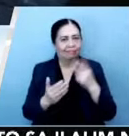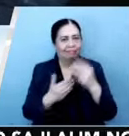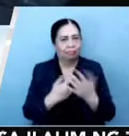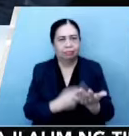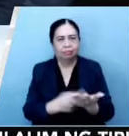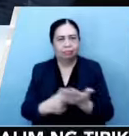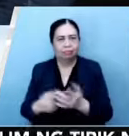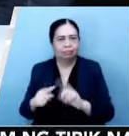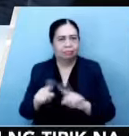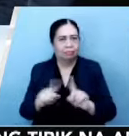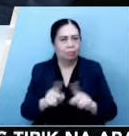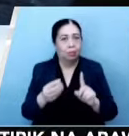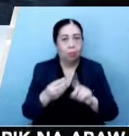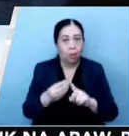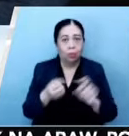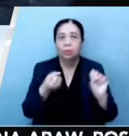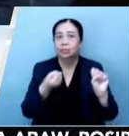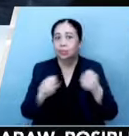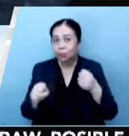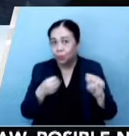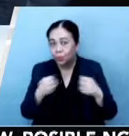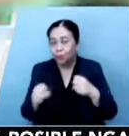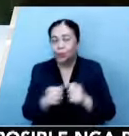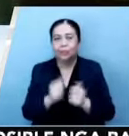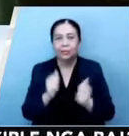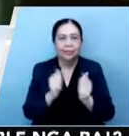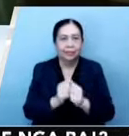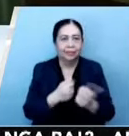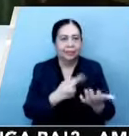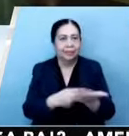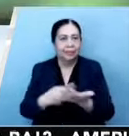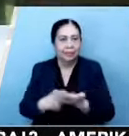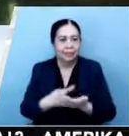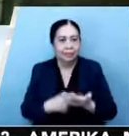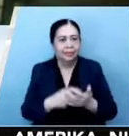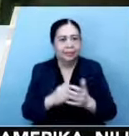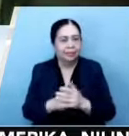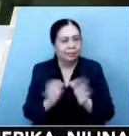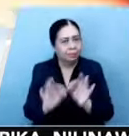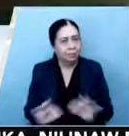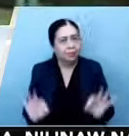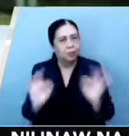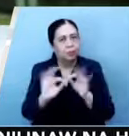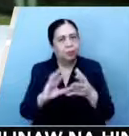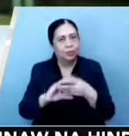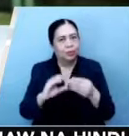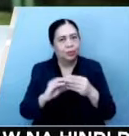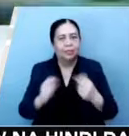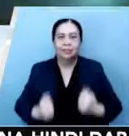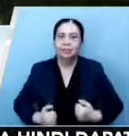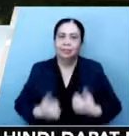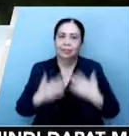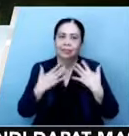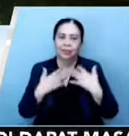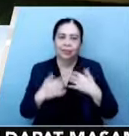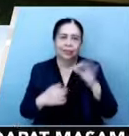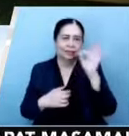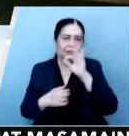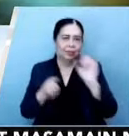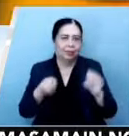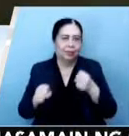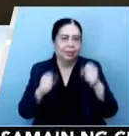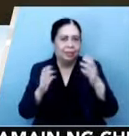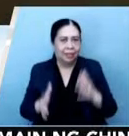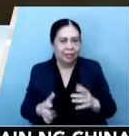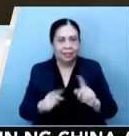may kinalaman sa sports, kabilang sa mga pag-uusapan ng mga makabuluhang kwento ng inspirasyon ng mga atletang Pinoy at iba pang